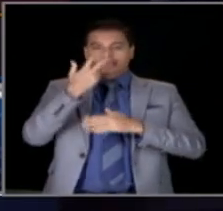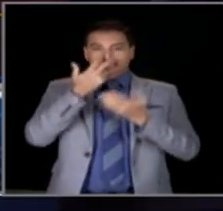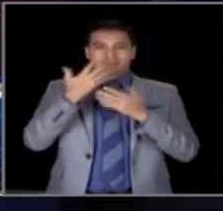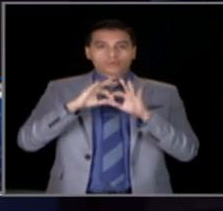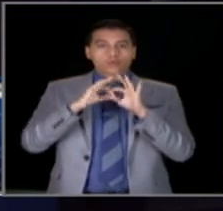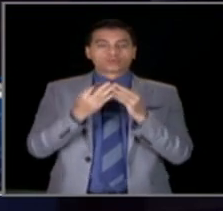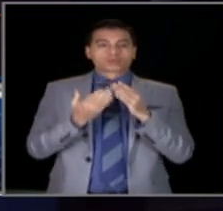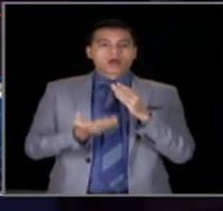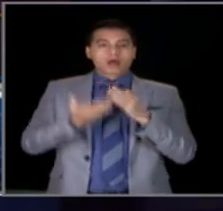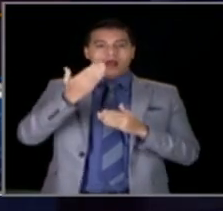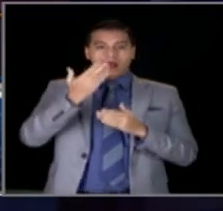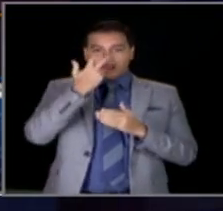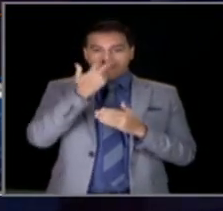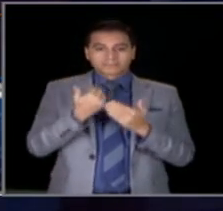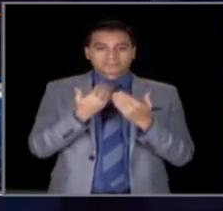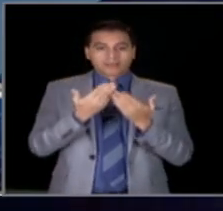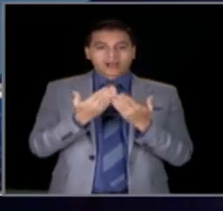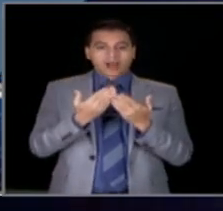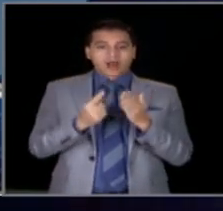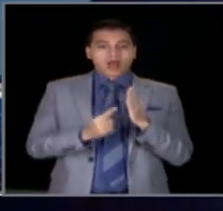العلوية، فمن هو؟